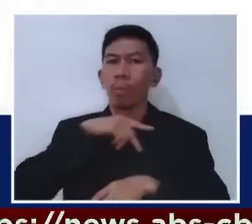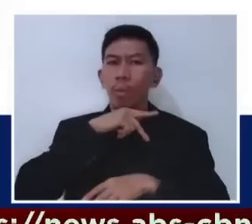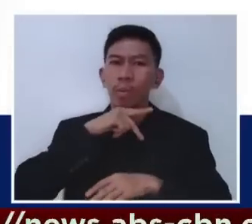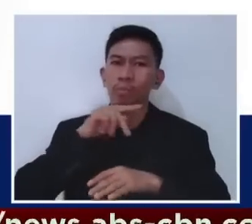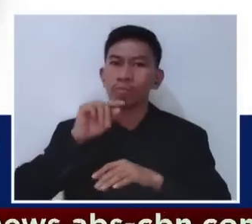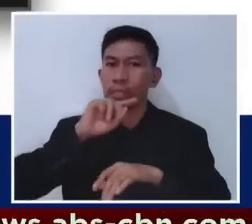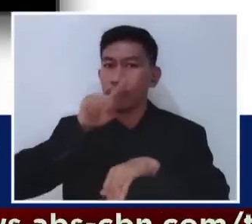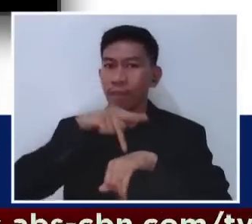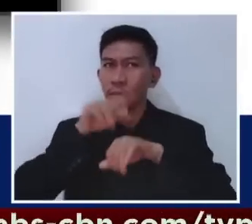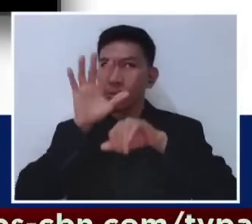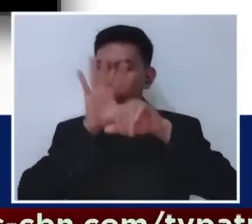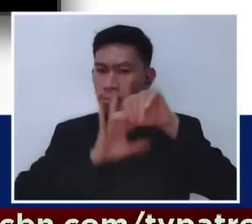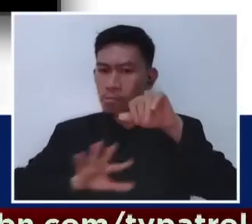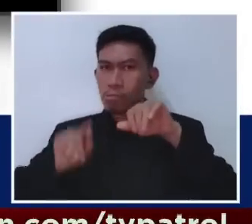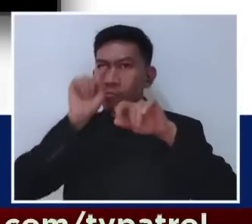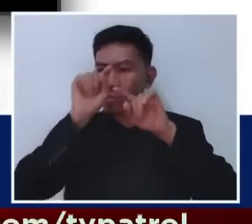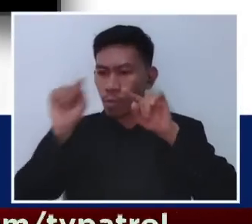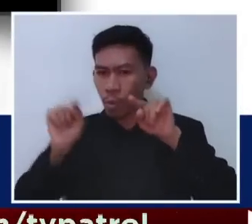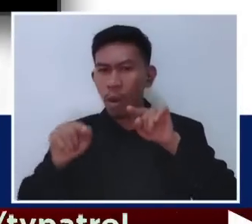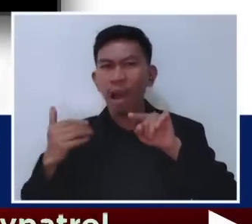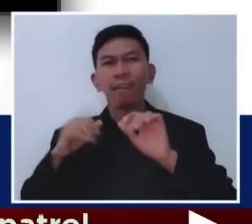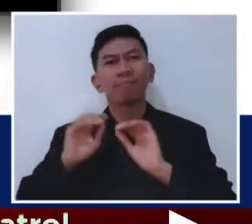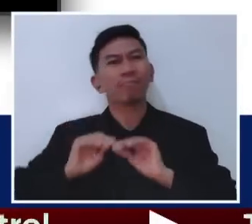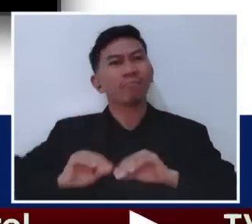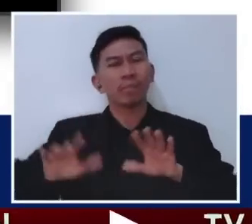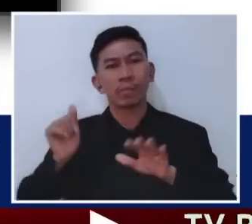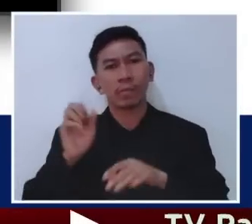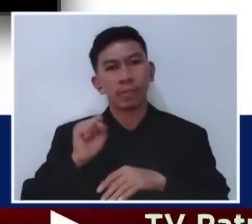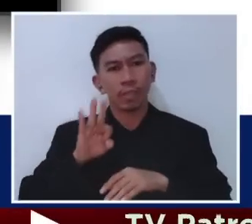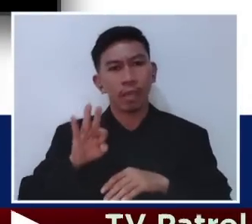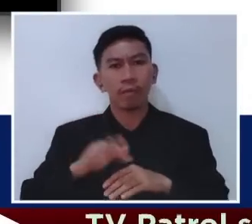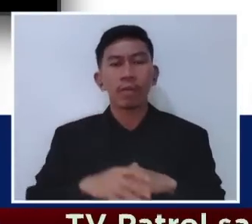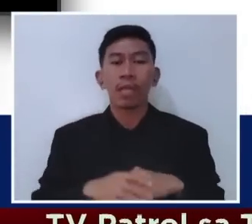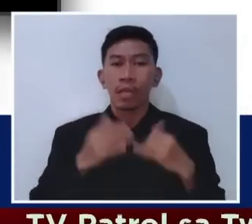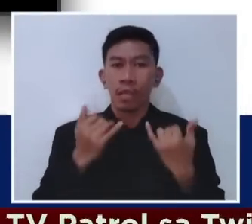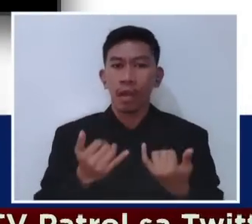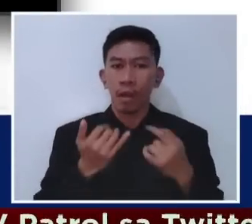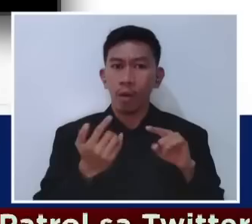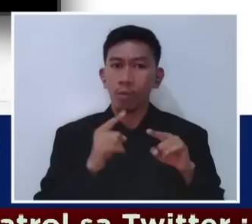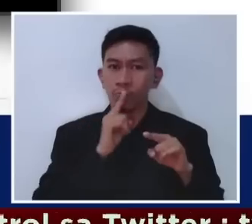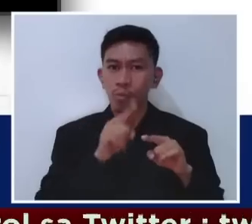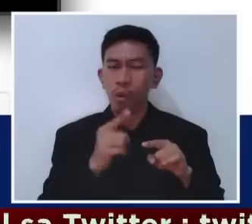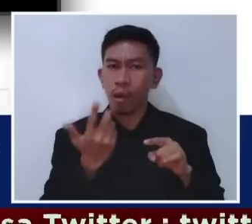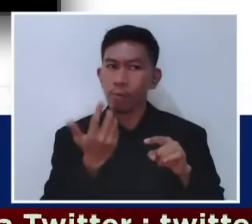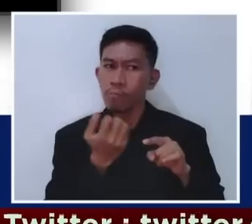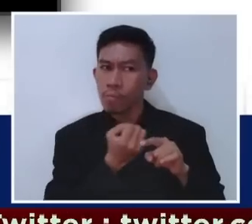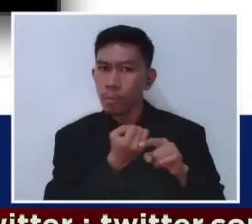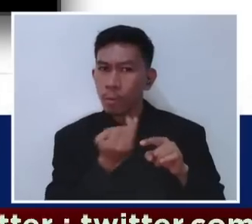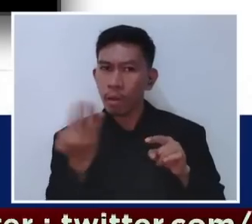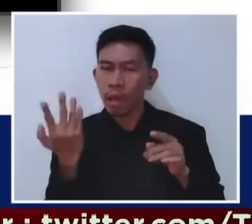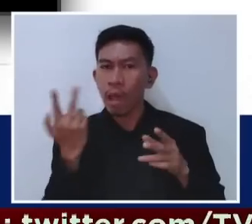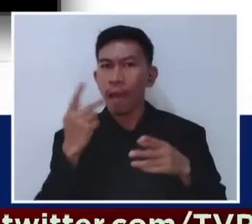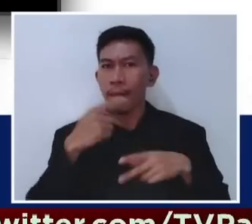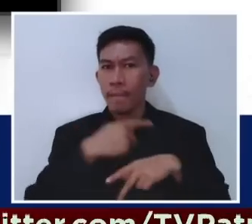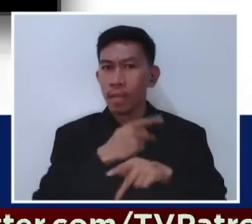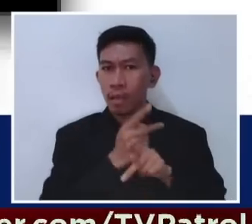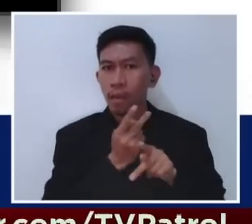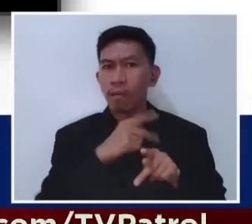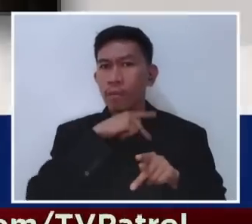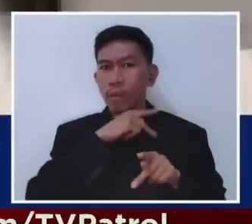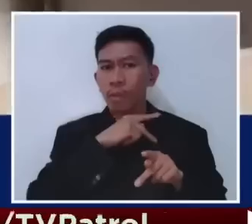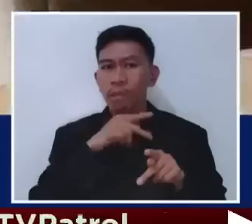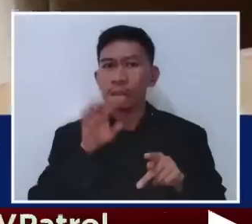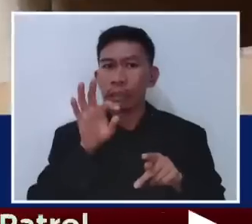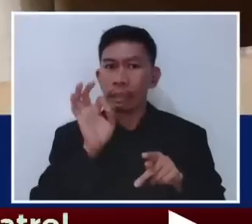sa 975,000 metric tons, ibinaba nila ang production outlook sa 925,000 metric